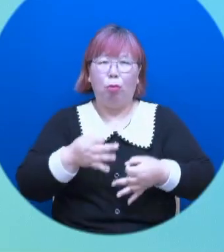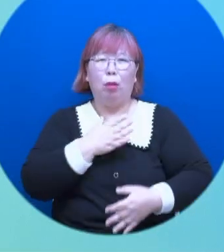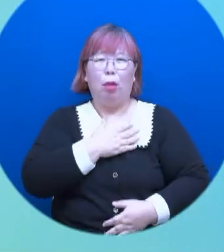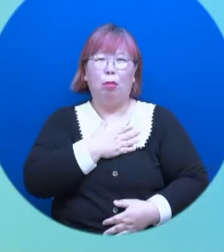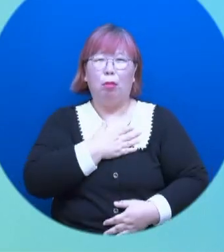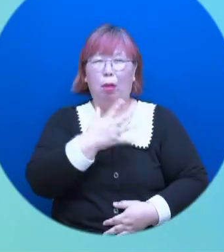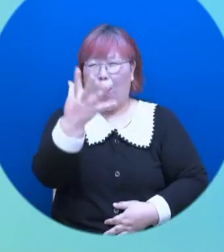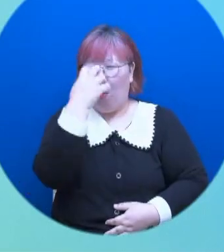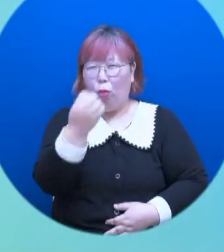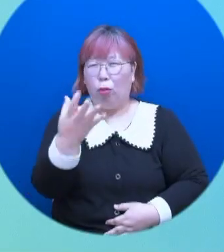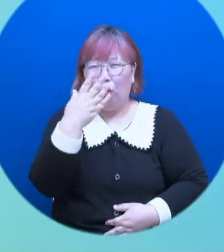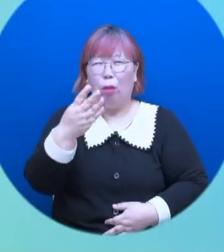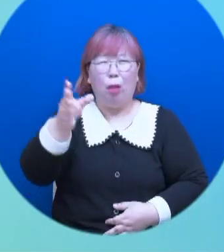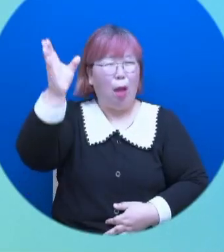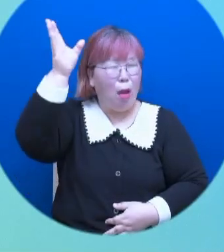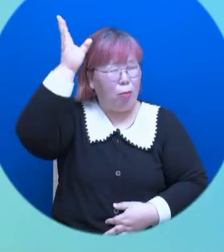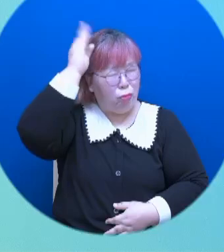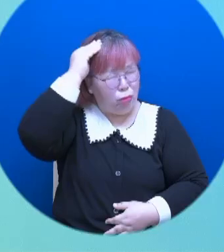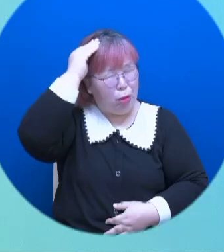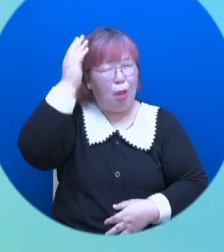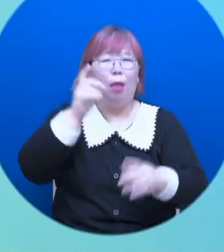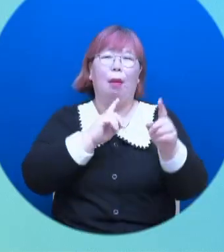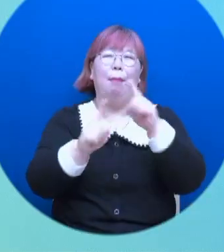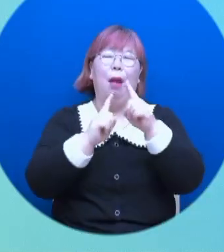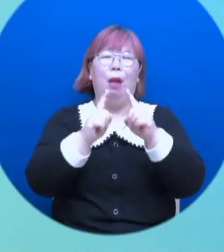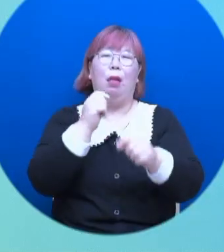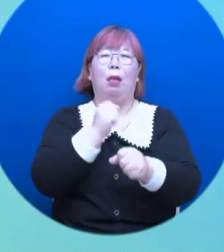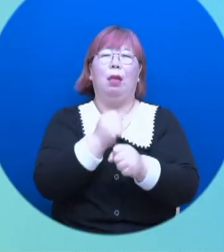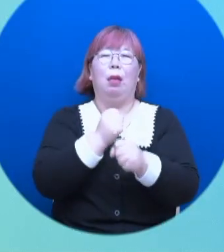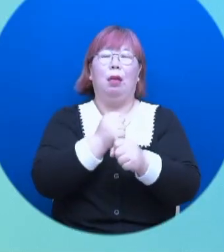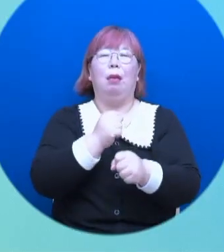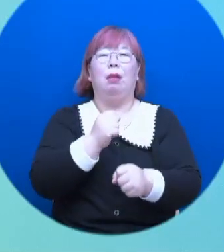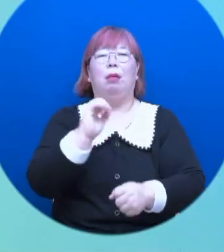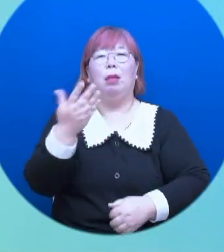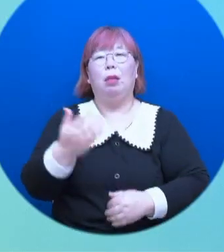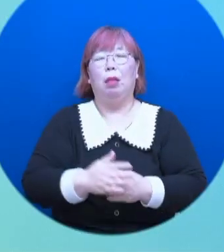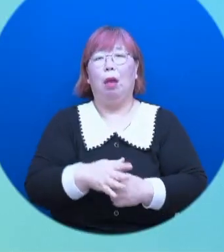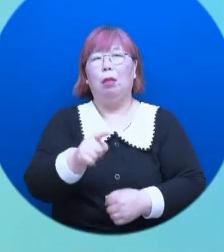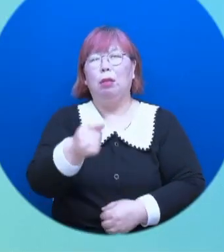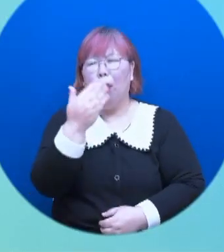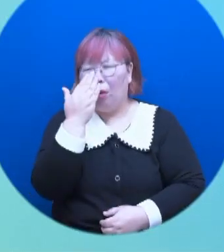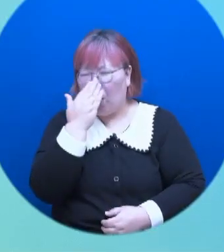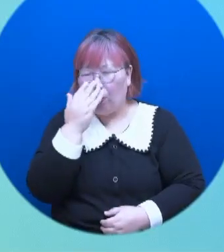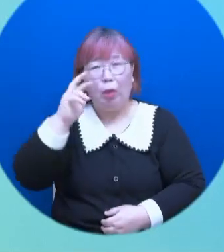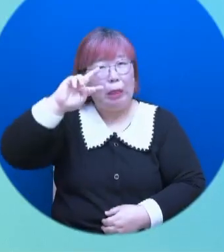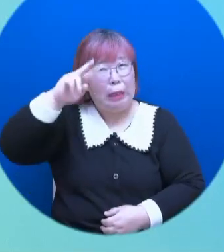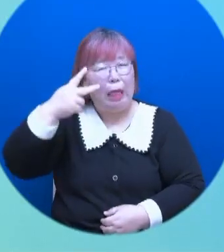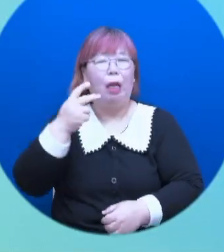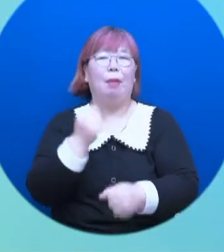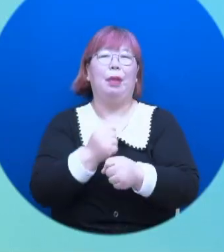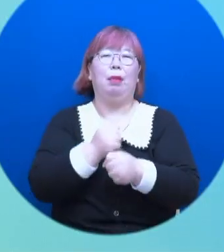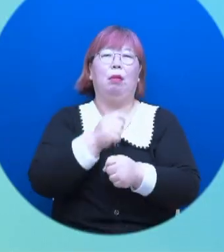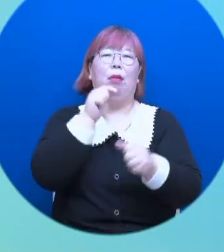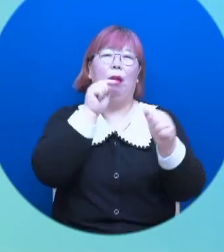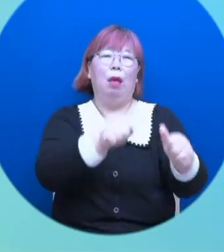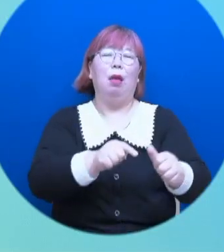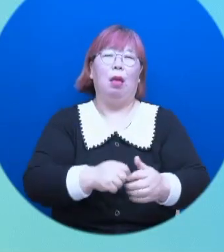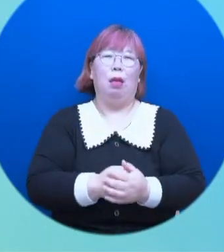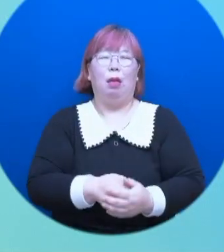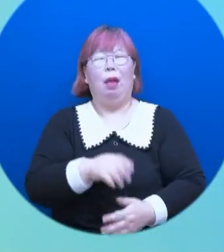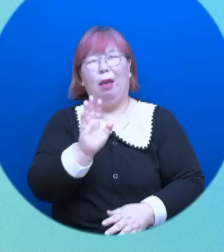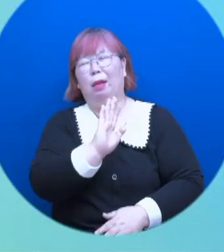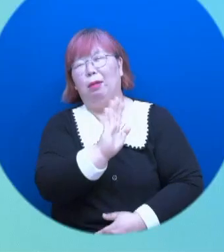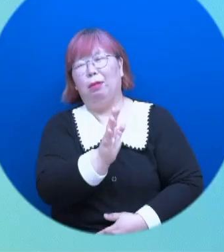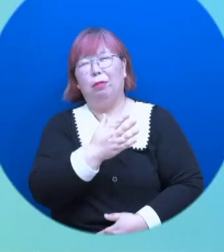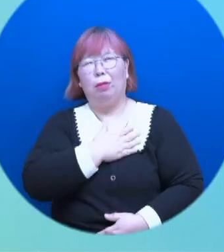스스로 멍청이다라고 믿는 것, 그것을 겸손으로 착각하게 하라는 겁니다. 이런 겁니다.